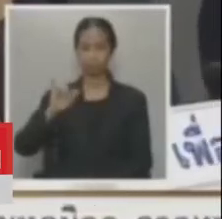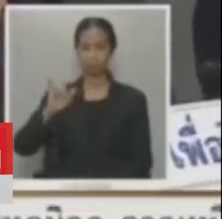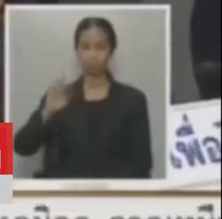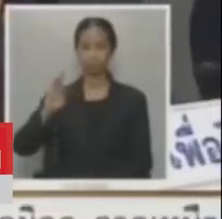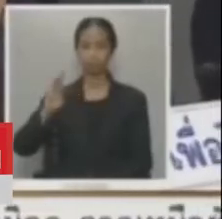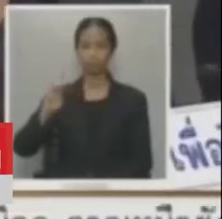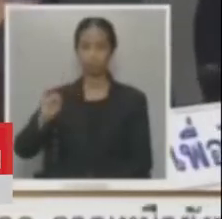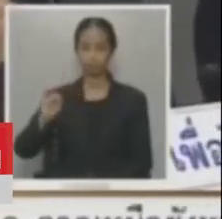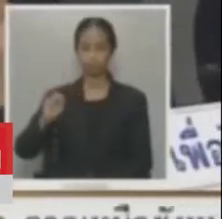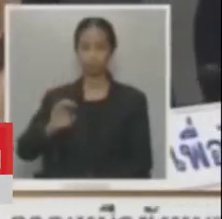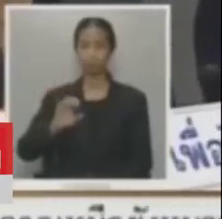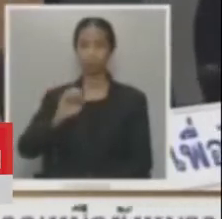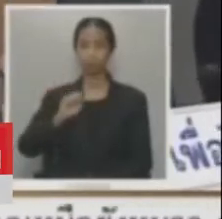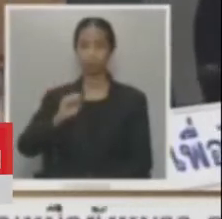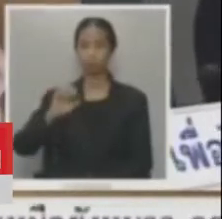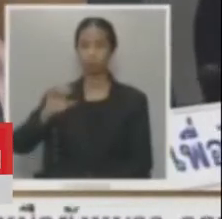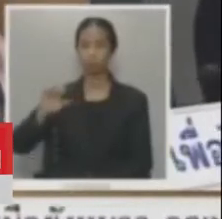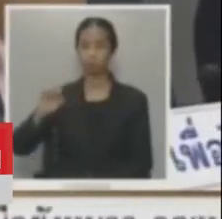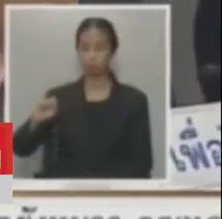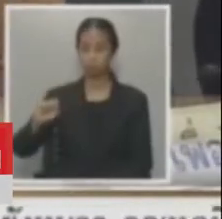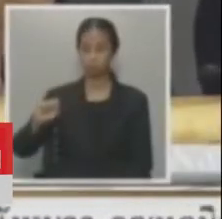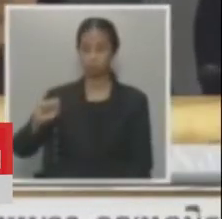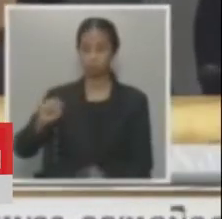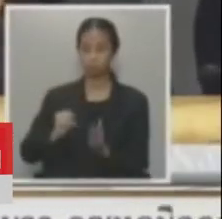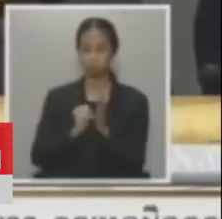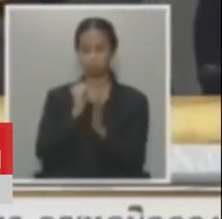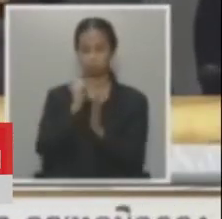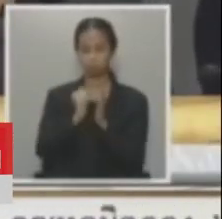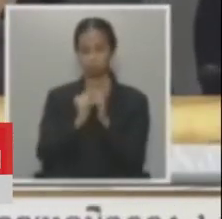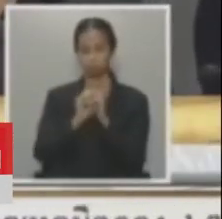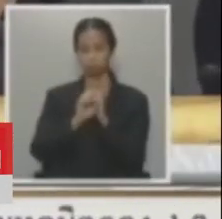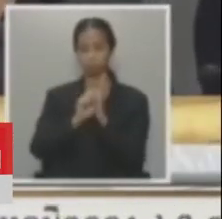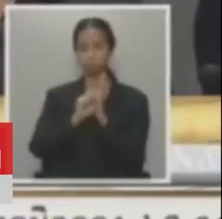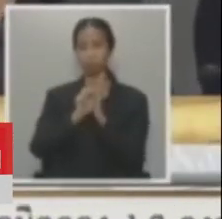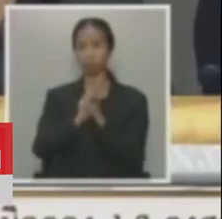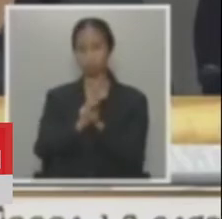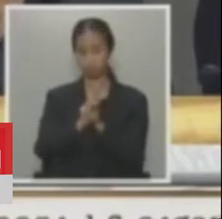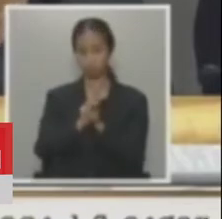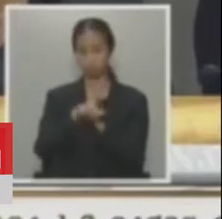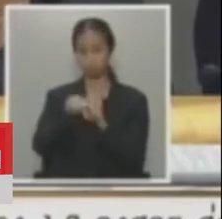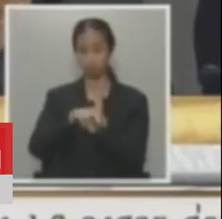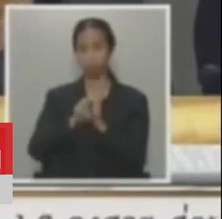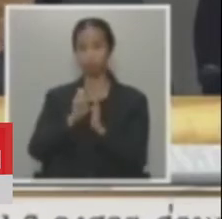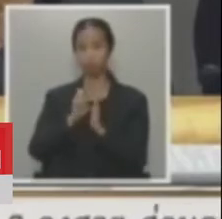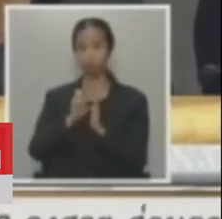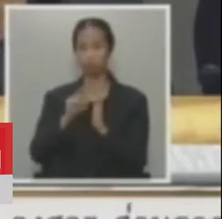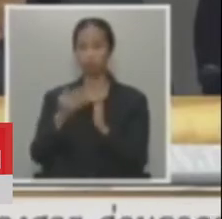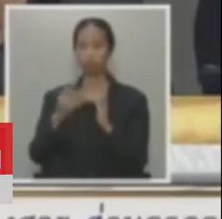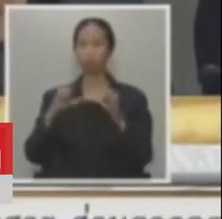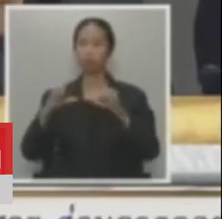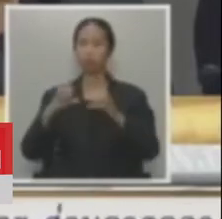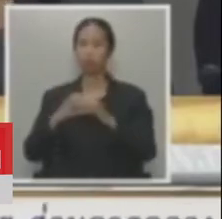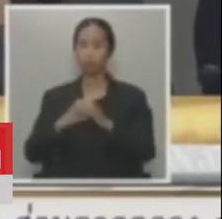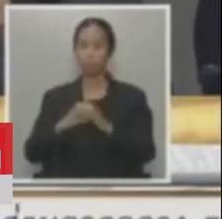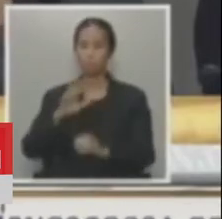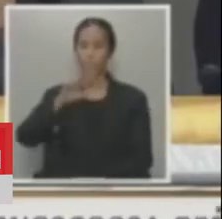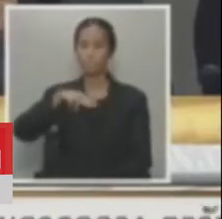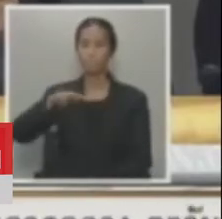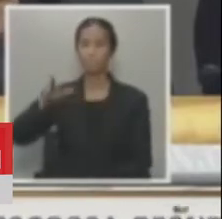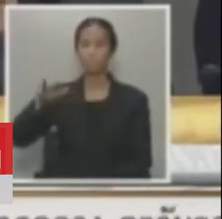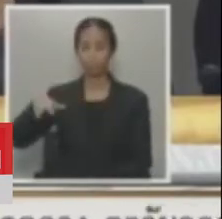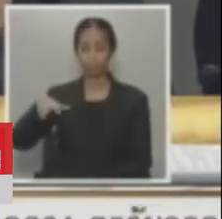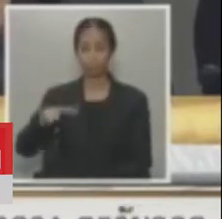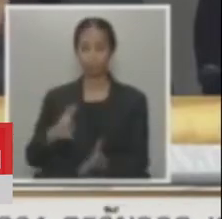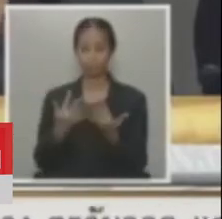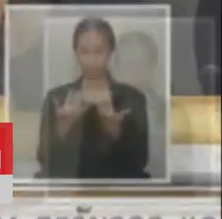สมาชิกสภาผู้แทนราษฎรจังหวัดสกลนครเขต2พรรคเพื่อไทยท่านประธานครับผม